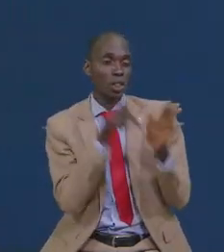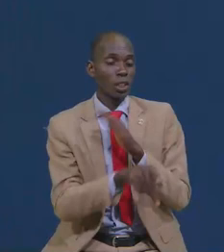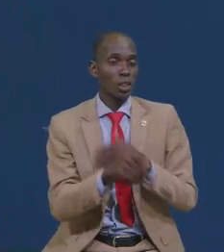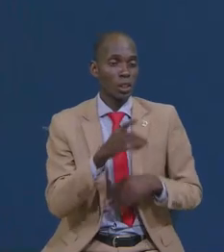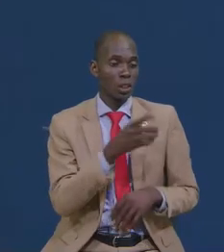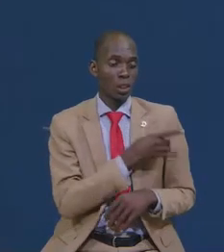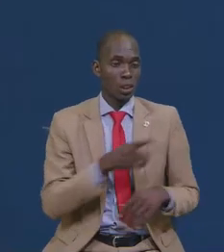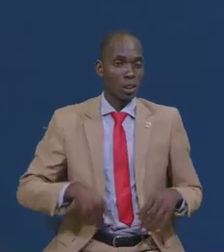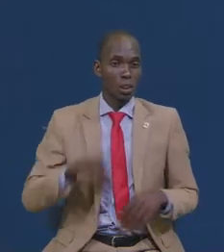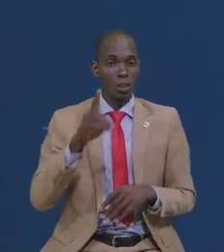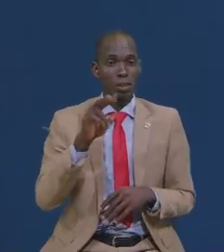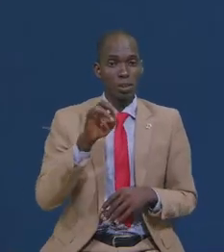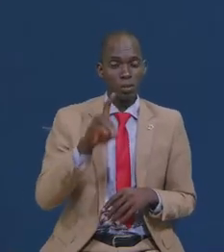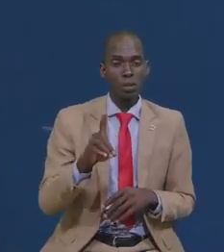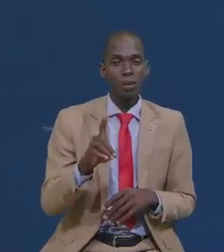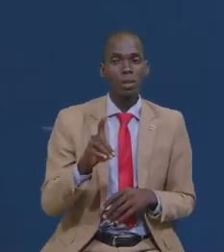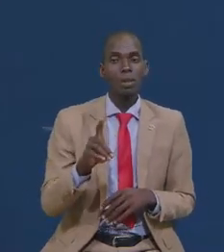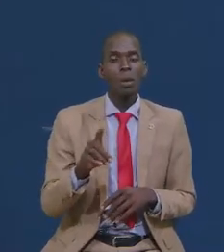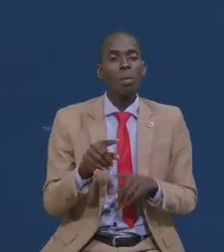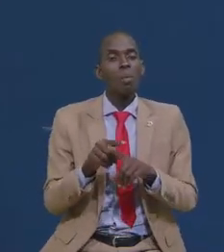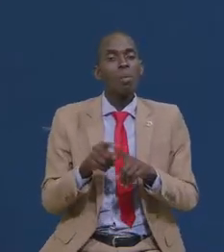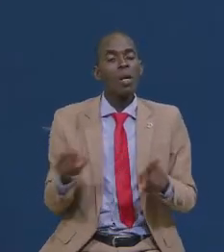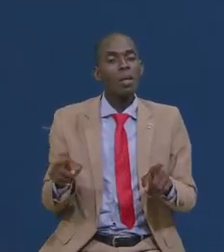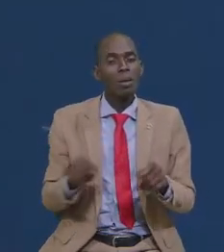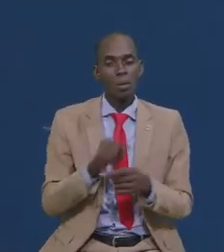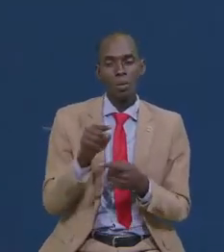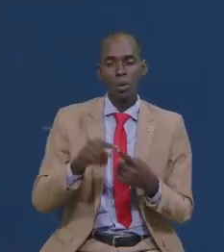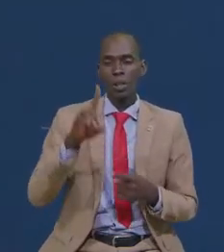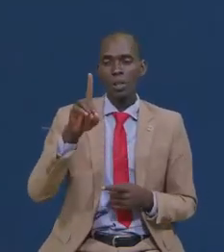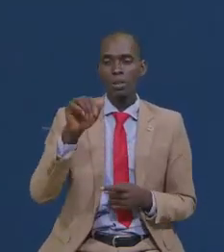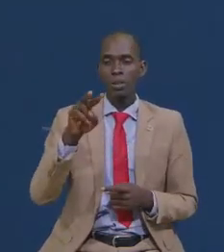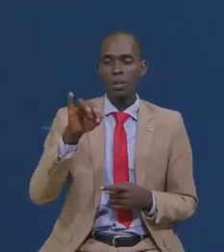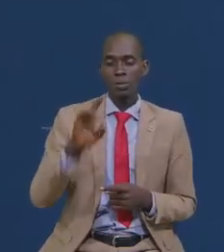ils vont faire le mal aux enfants d'Israël. Mais lorsque David